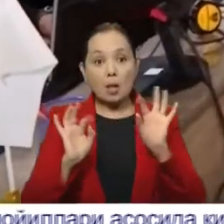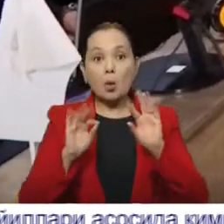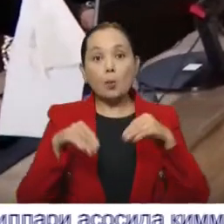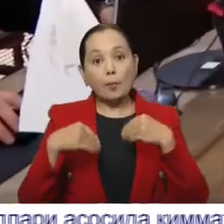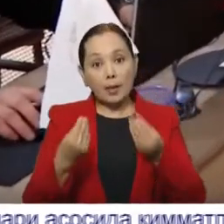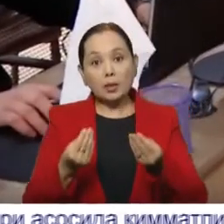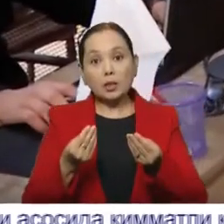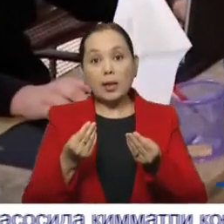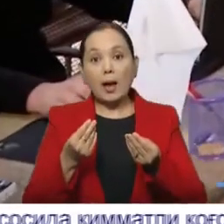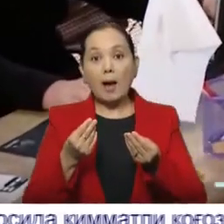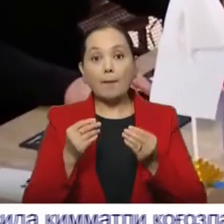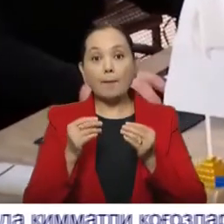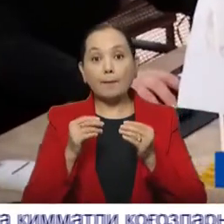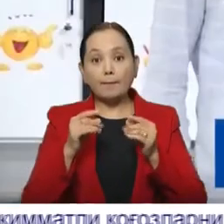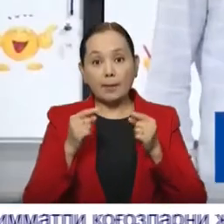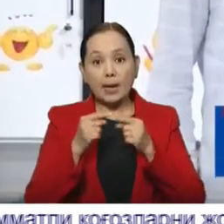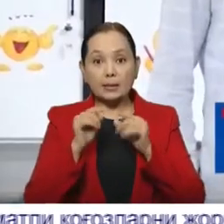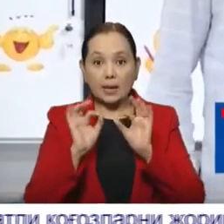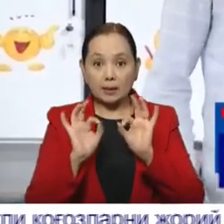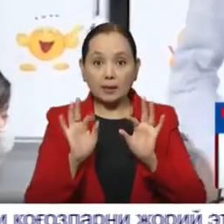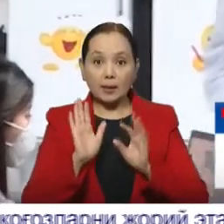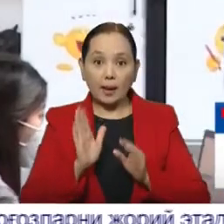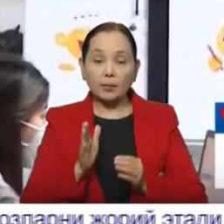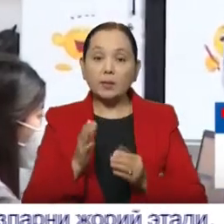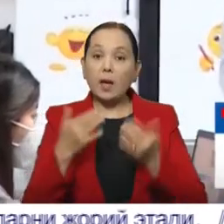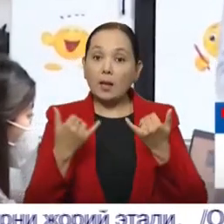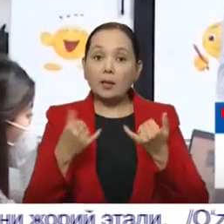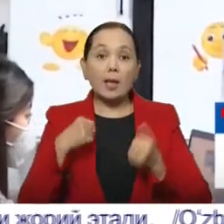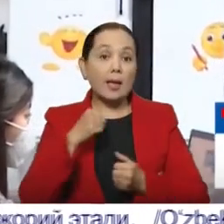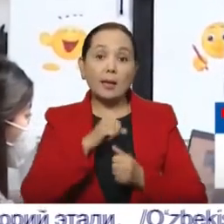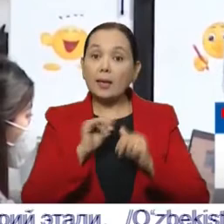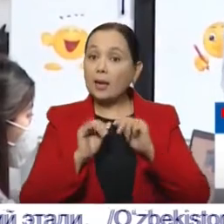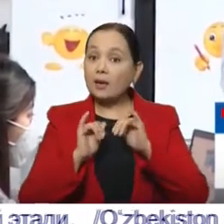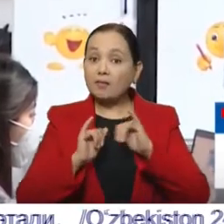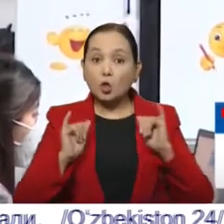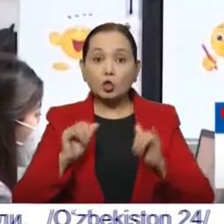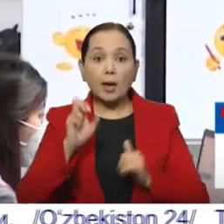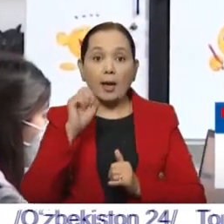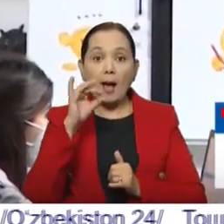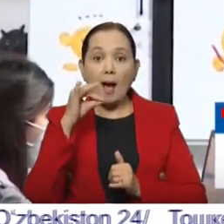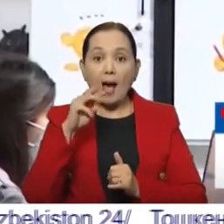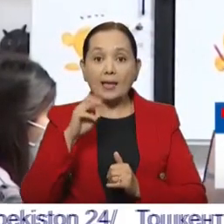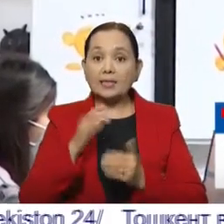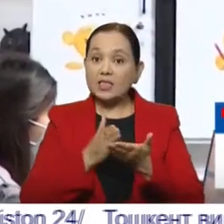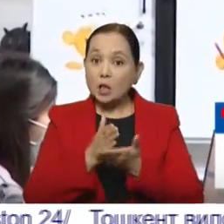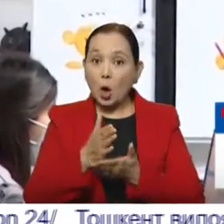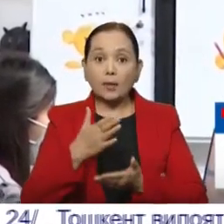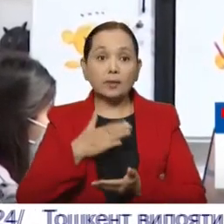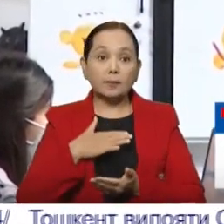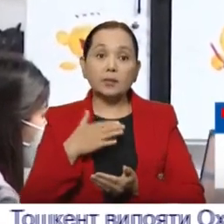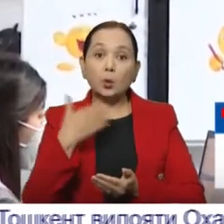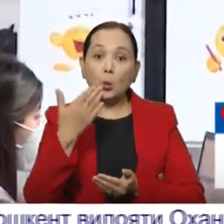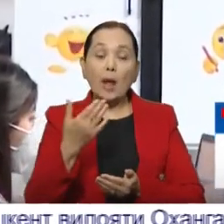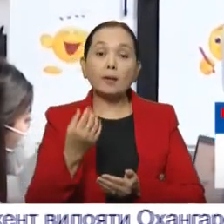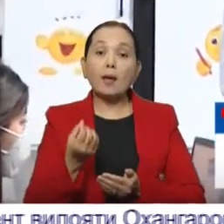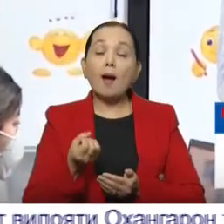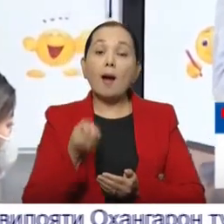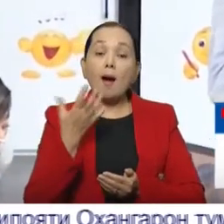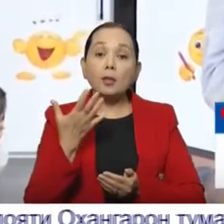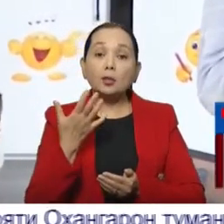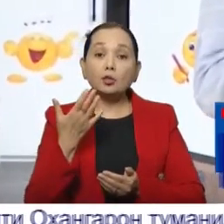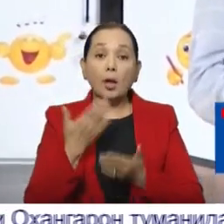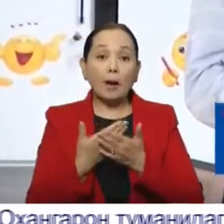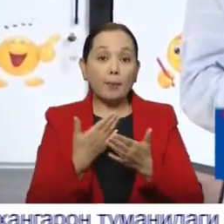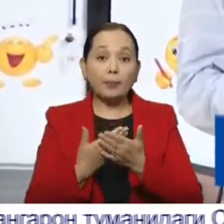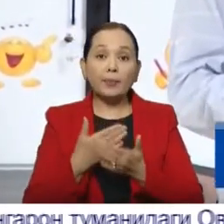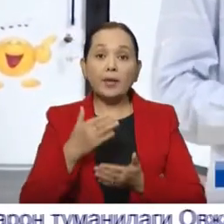berishni maqsad qilganmiz. Hozirgi kunda mana eng rivojlangan sohalar IT sohasi. Biz ularni bir qanchalarida, misol uchun mana